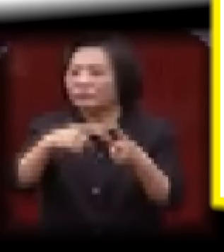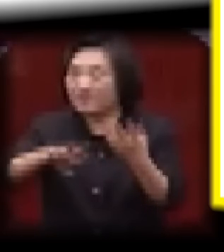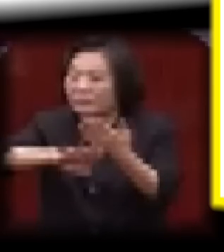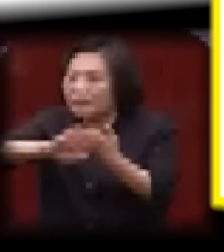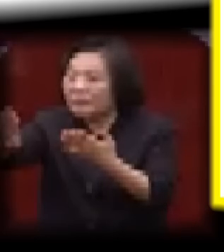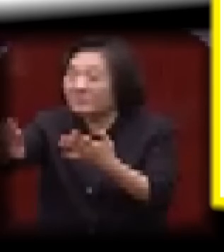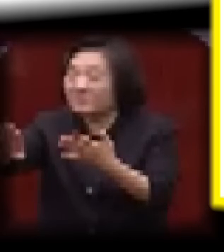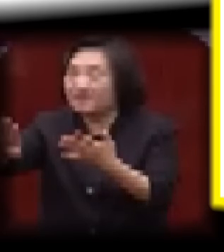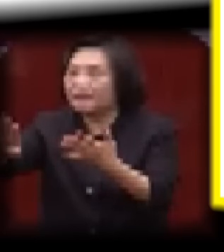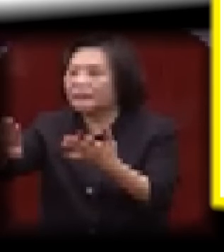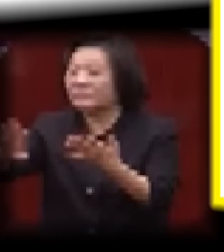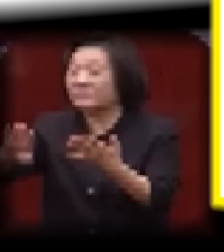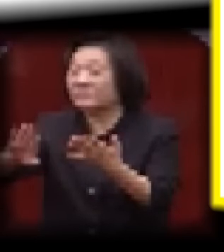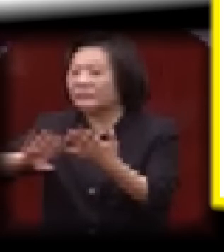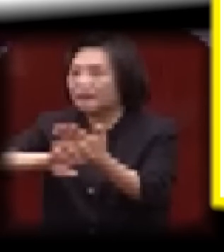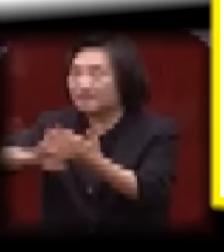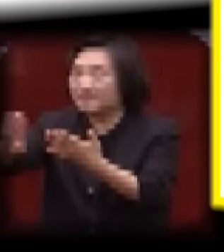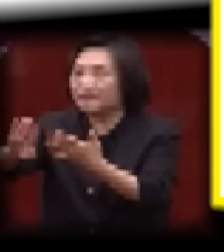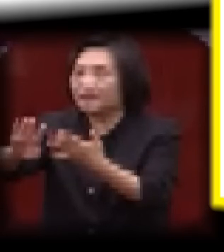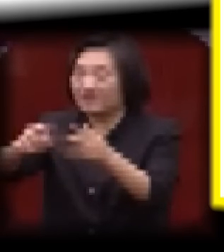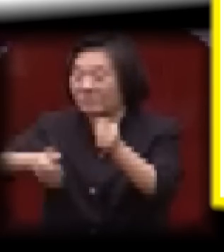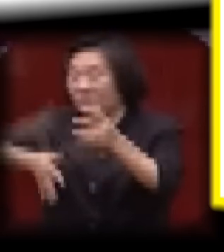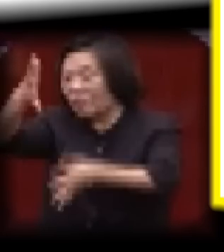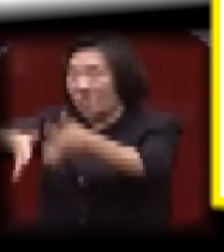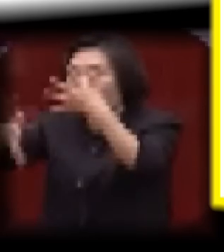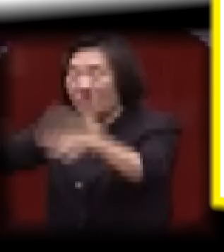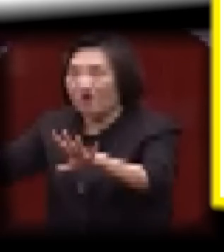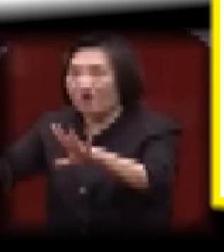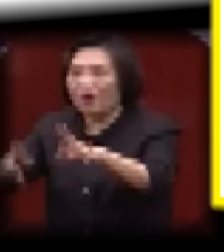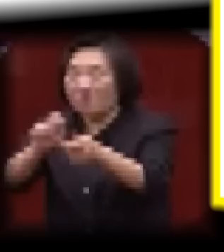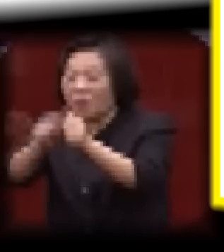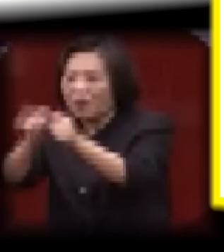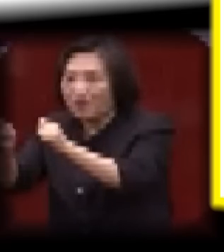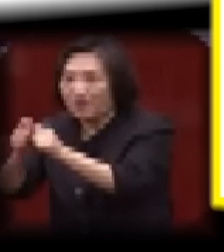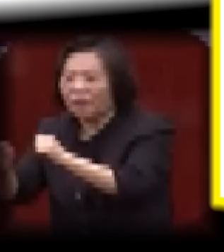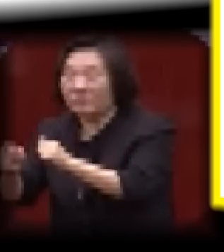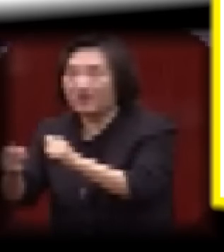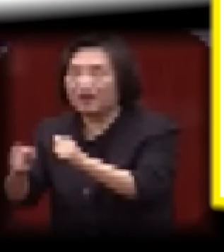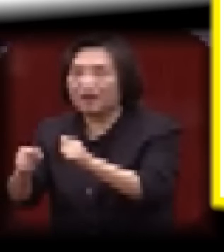他的这种市让房屋的这种税